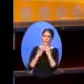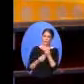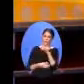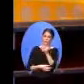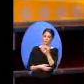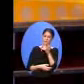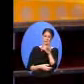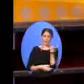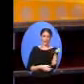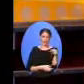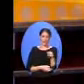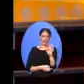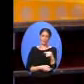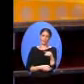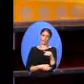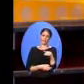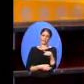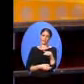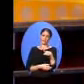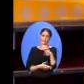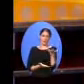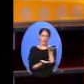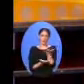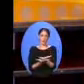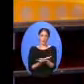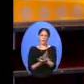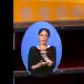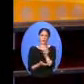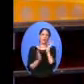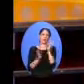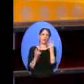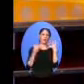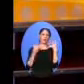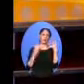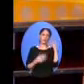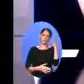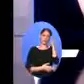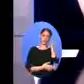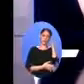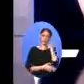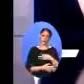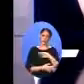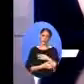רבה לך, גם שהגעת אלינו וגם על ההעלאה של הנושא הכל כך חשוב הזה למודעות. תודה רבה. בבקשה.